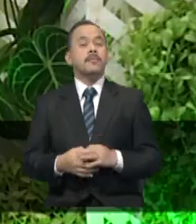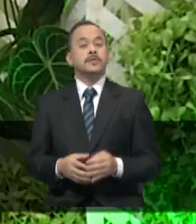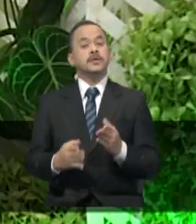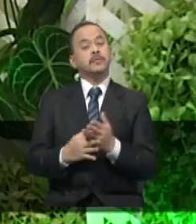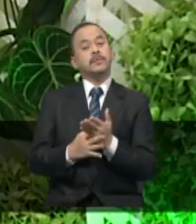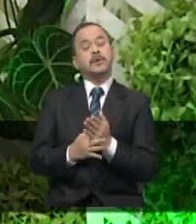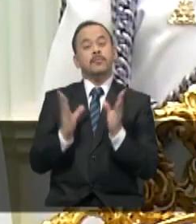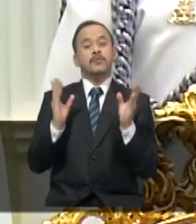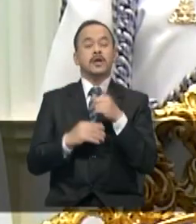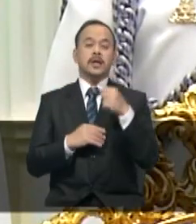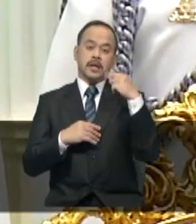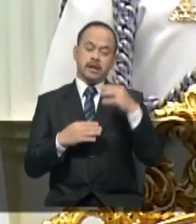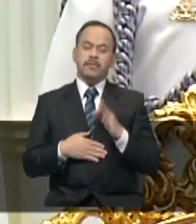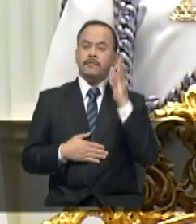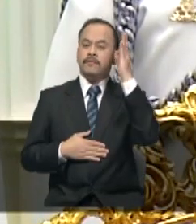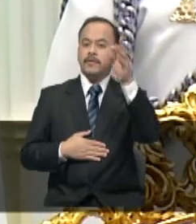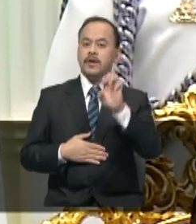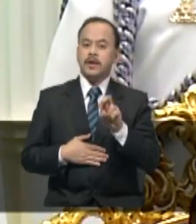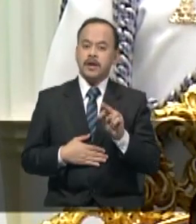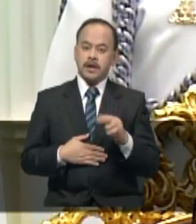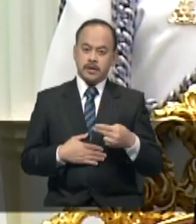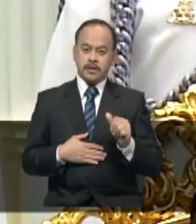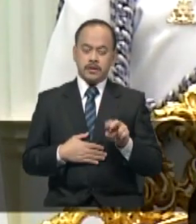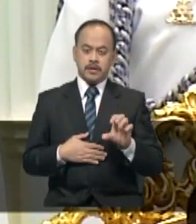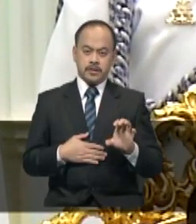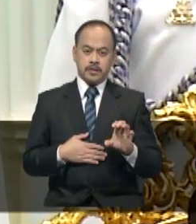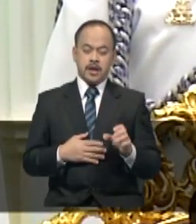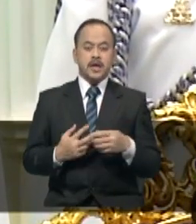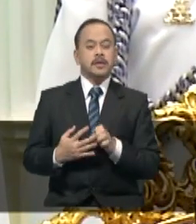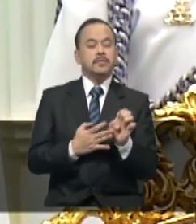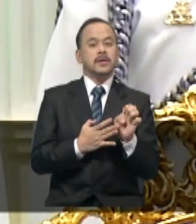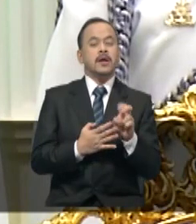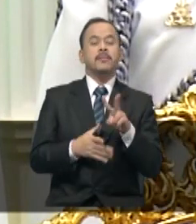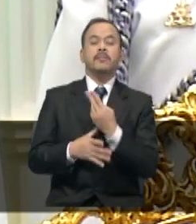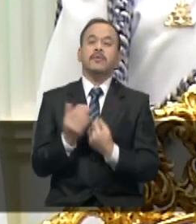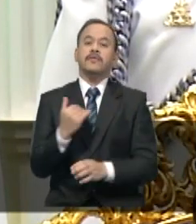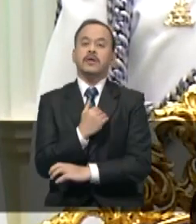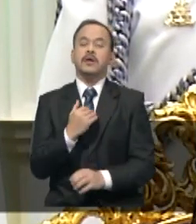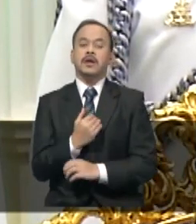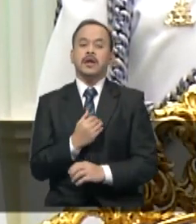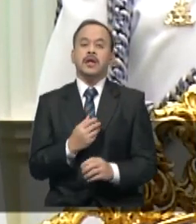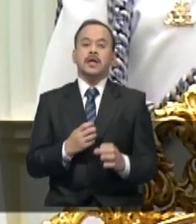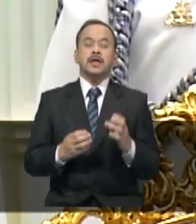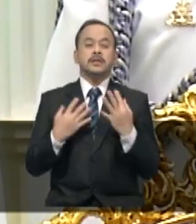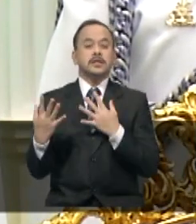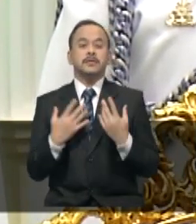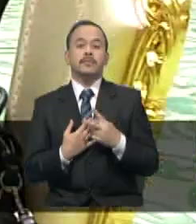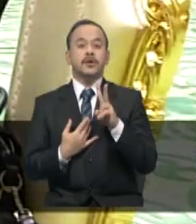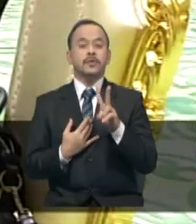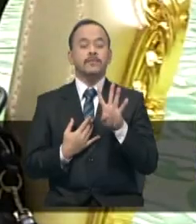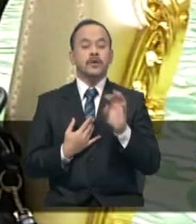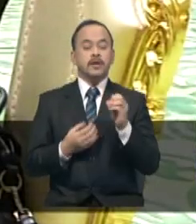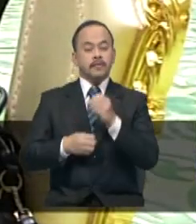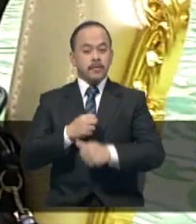will be further enhanced, especially as our two countries will celebrate the 40th anniversary of